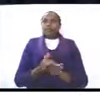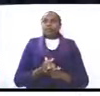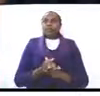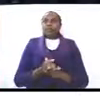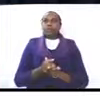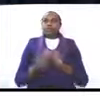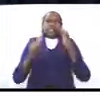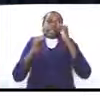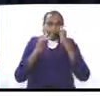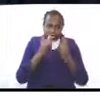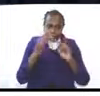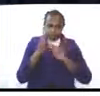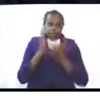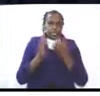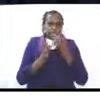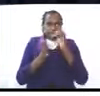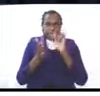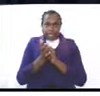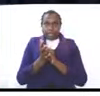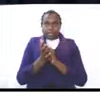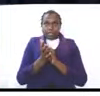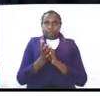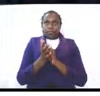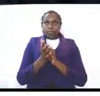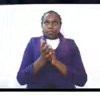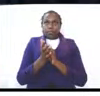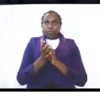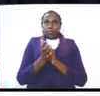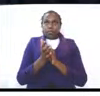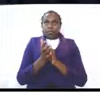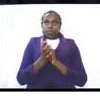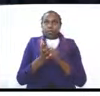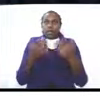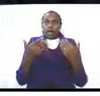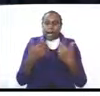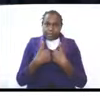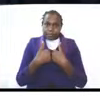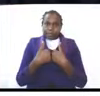jambo la mwisho akahimizwa, aweze